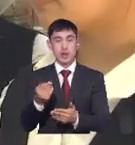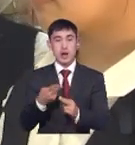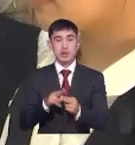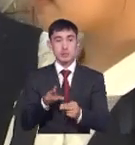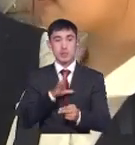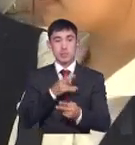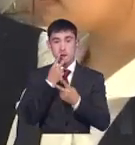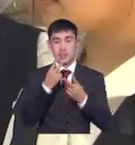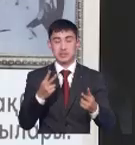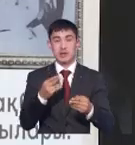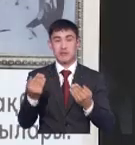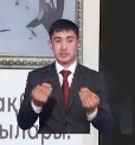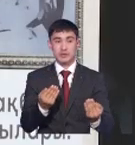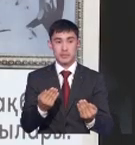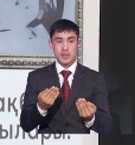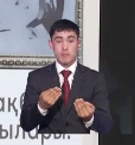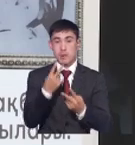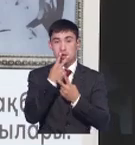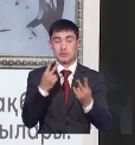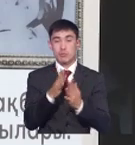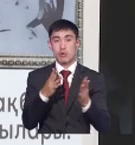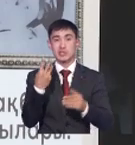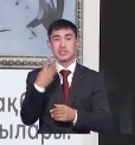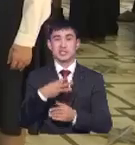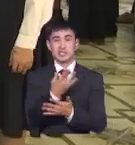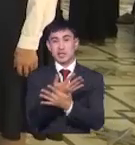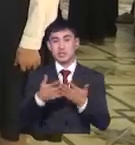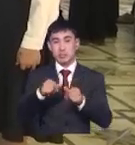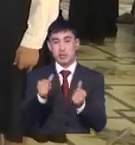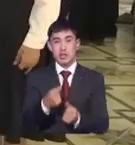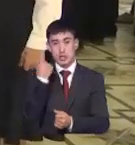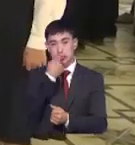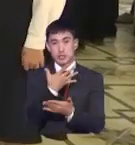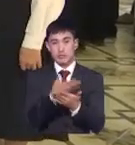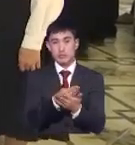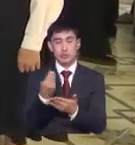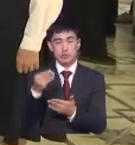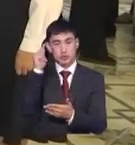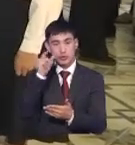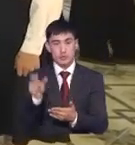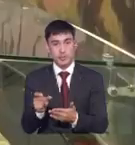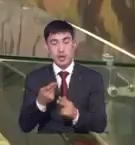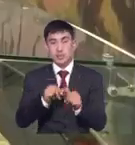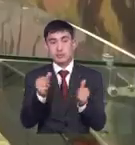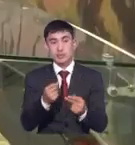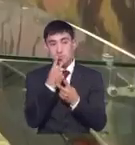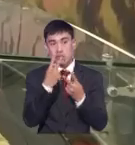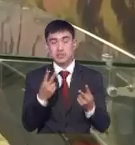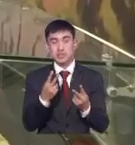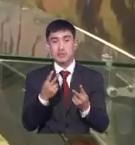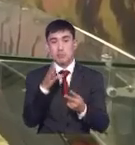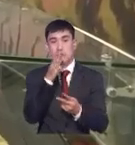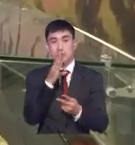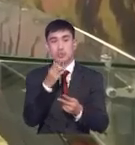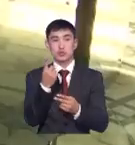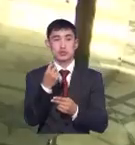они были представлены на выставке презентовали 30 предметов личного опе хода учёного на этой экспозиции зрители также смогли